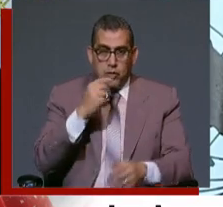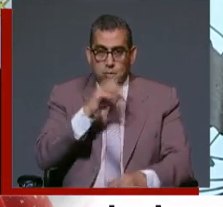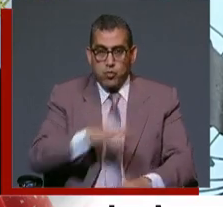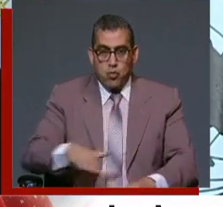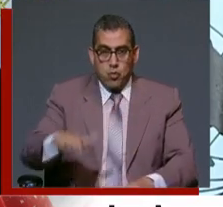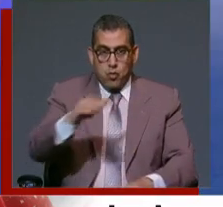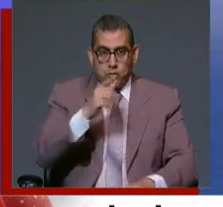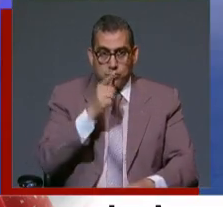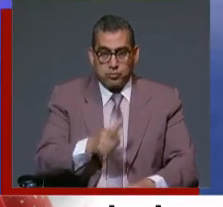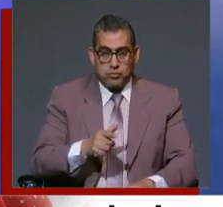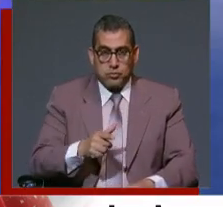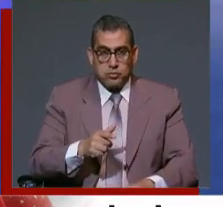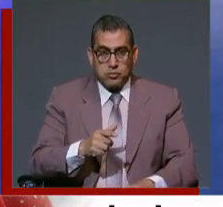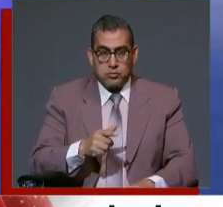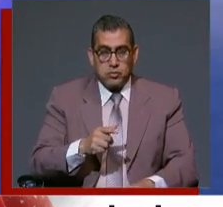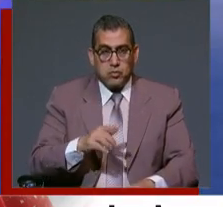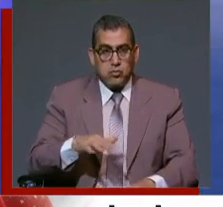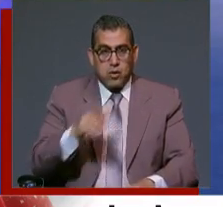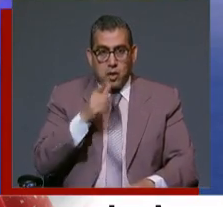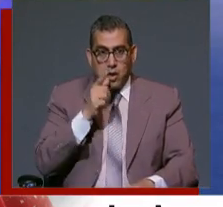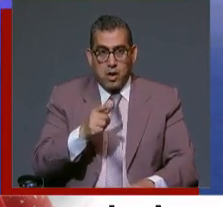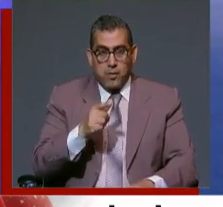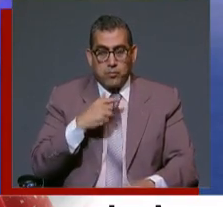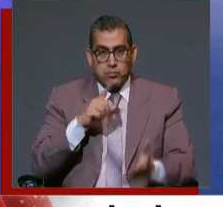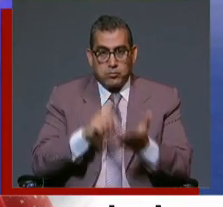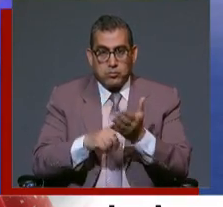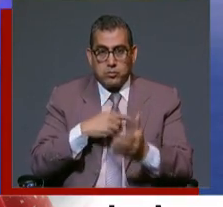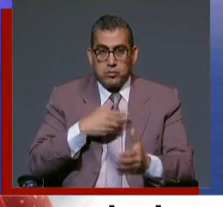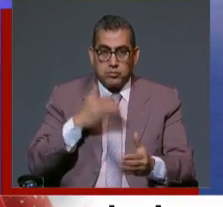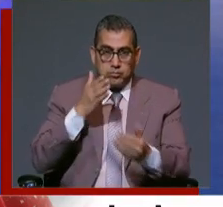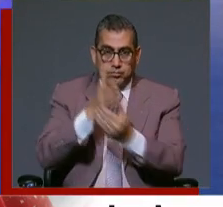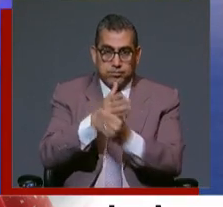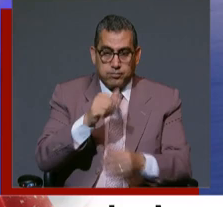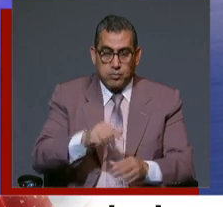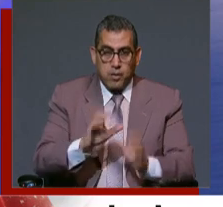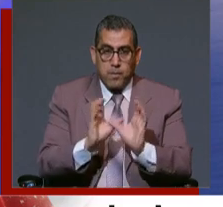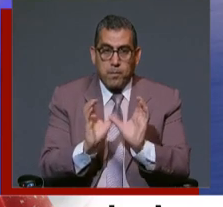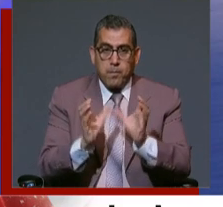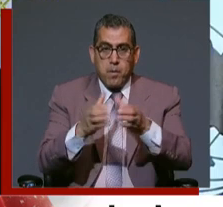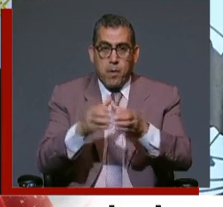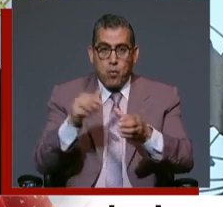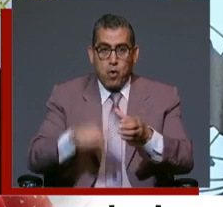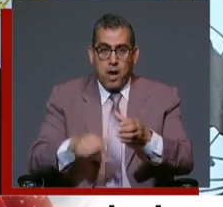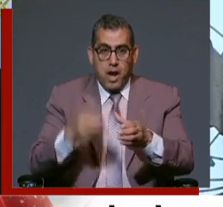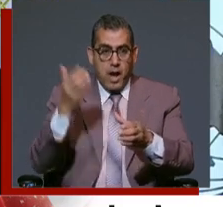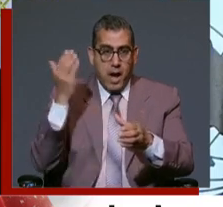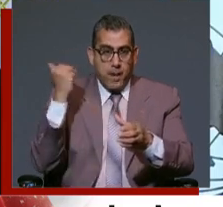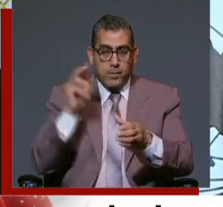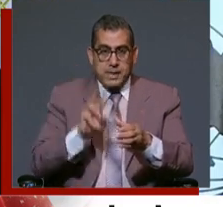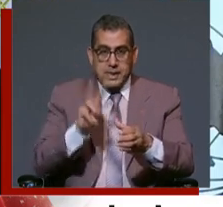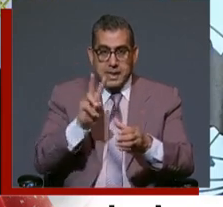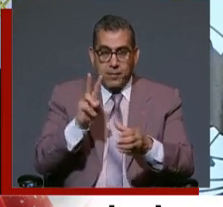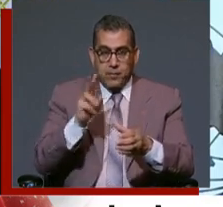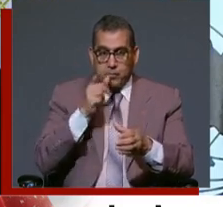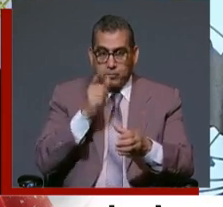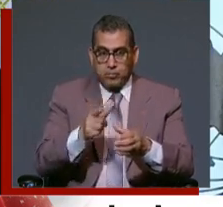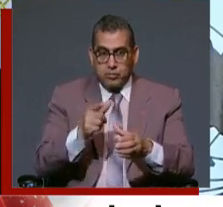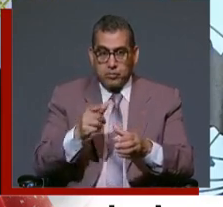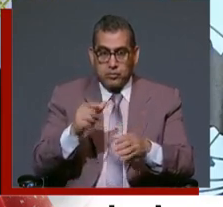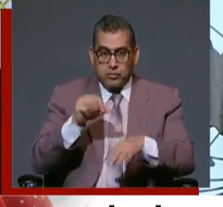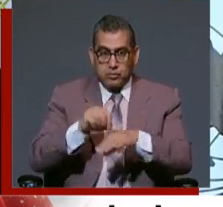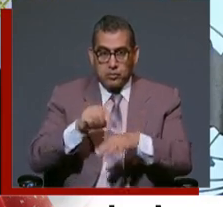والسادة الأعضاء الكرام، في مداخلاتي أمام مجموعة الـ7 التي انتهت في